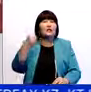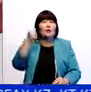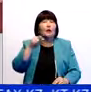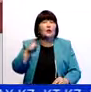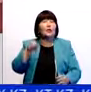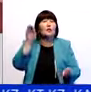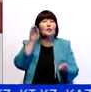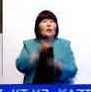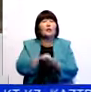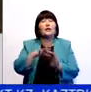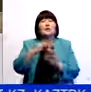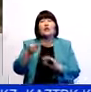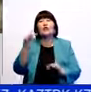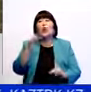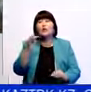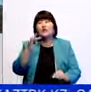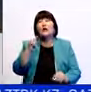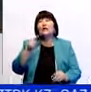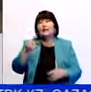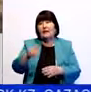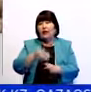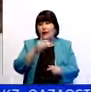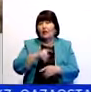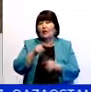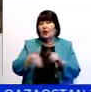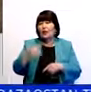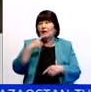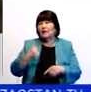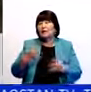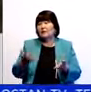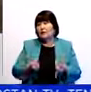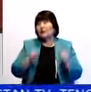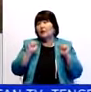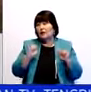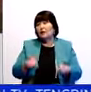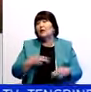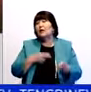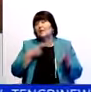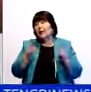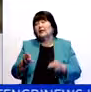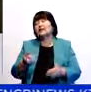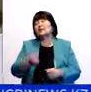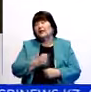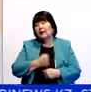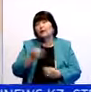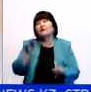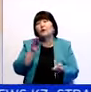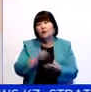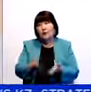похоронен в селе иосиф к наконец родные близкие солдата получили возможность поклониться его праху